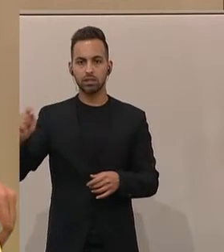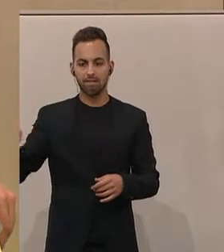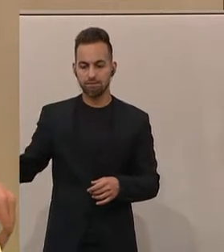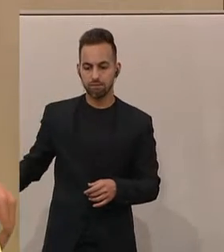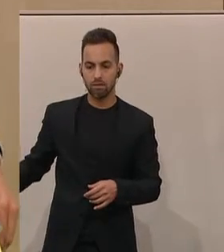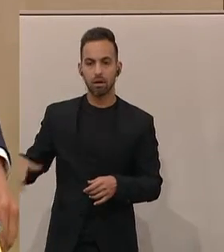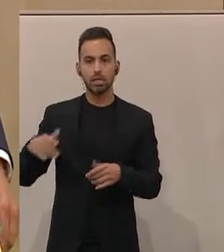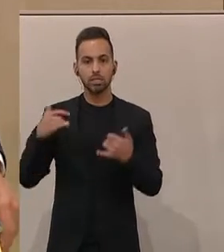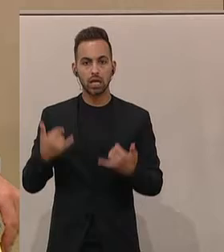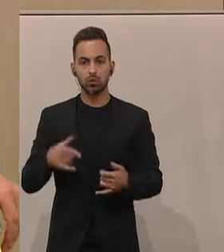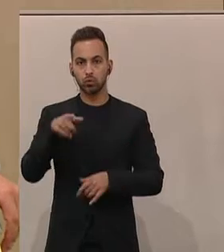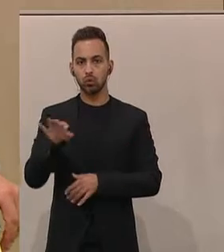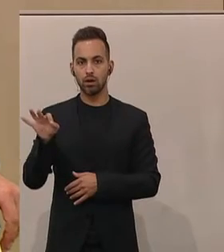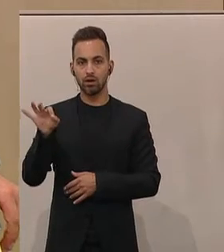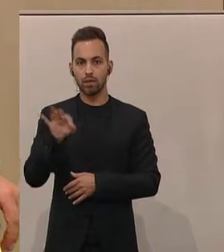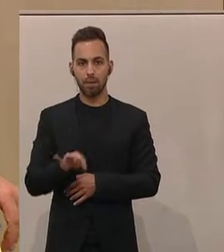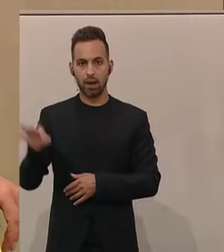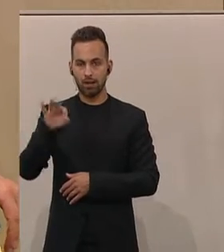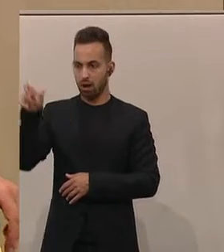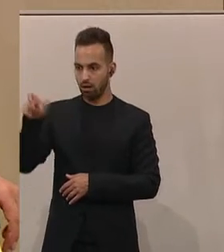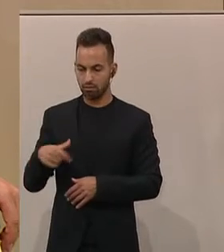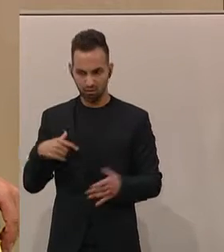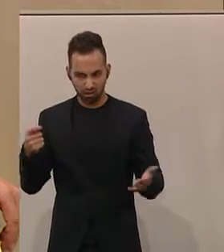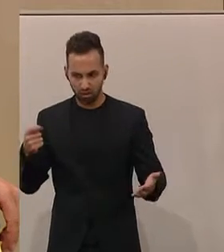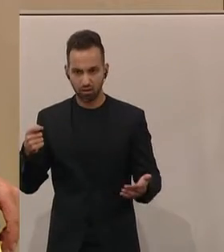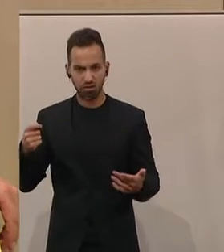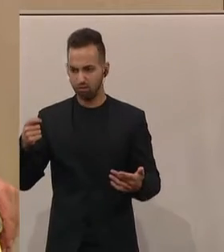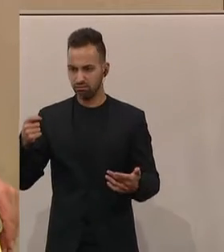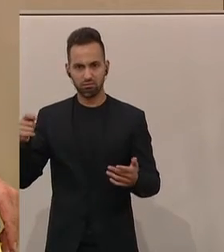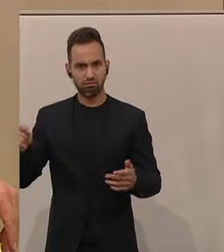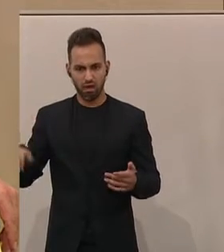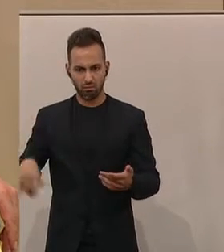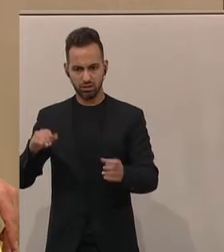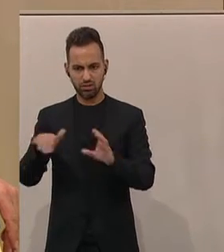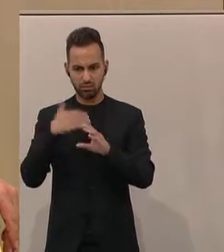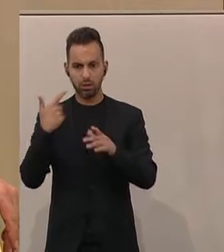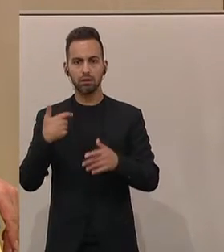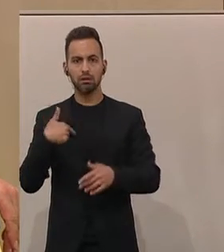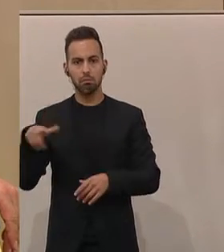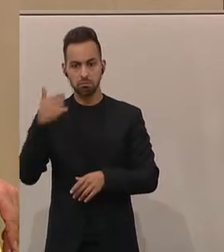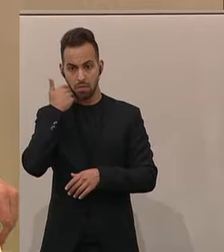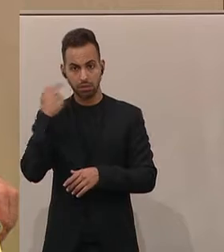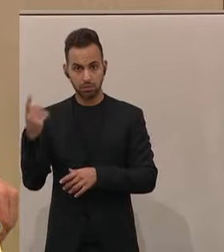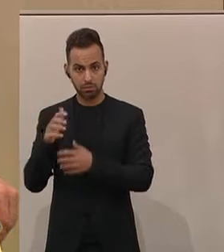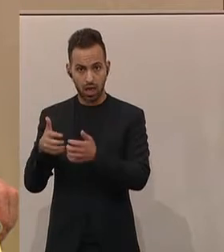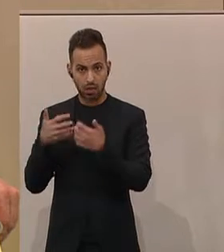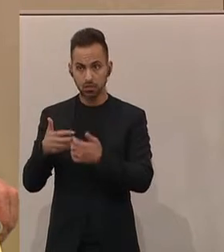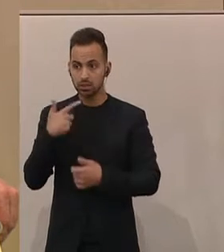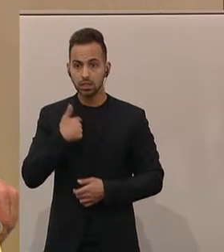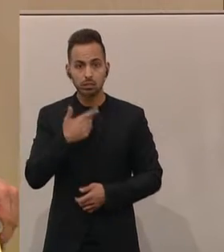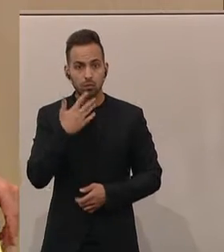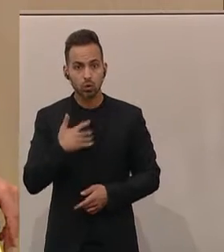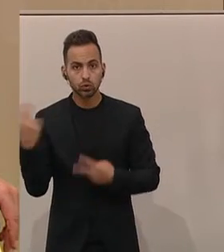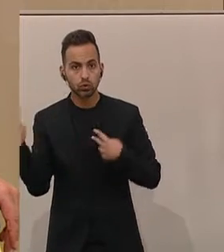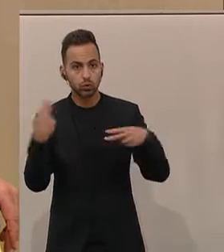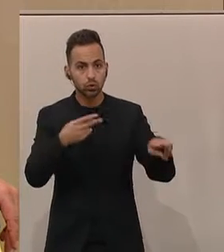lassen, weil ab jetzt bist du im Kriminal. Was soll ich dort machen? Ich bin dort alleine, ich habe zwei kleine Kinder zu Hause, meine Frau. Ich möchte an und für